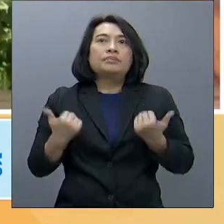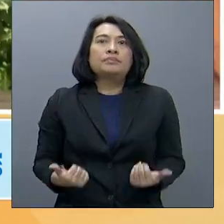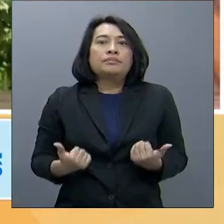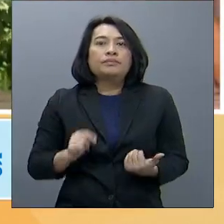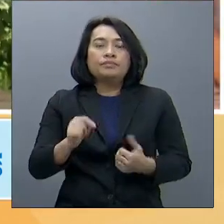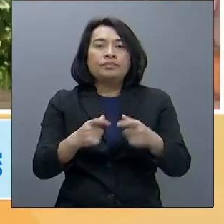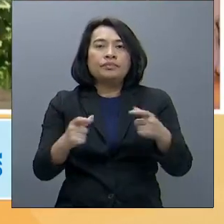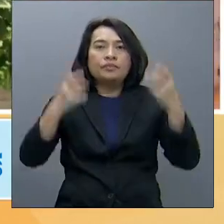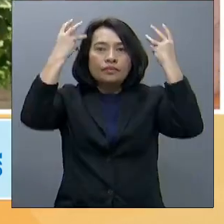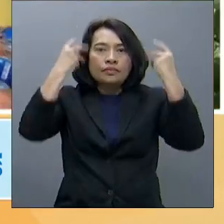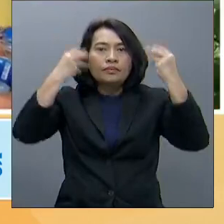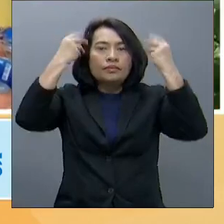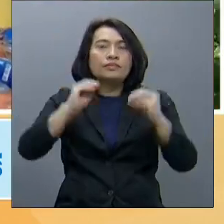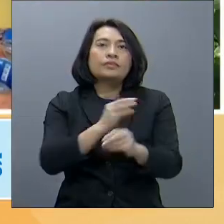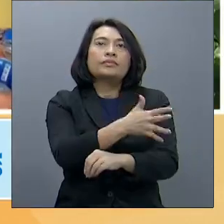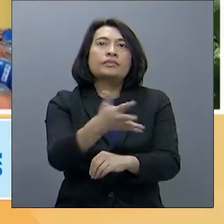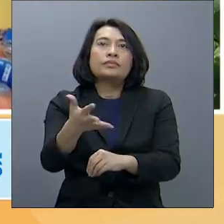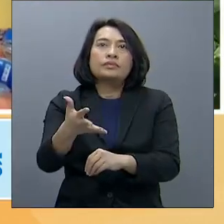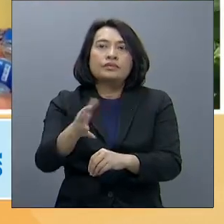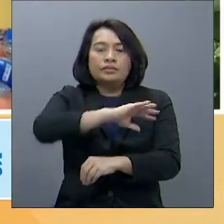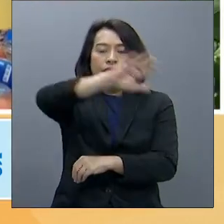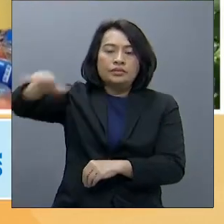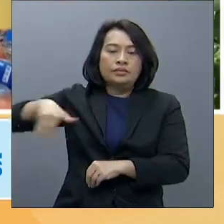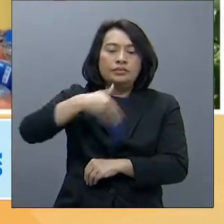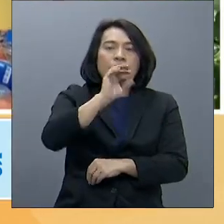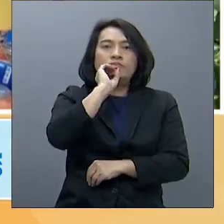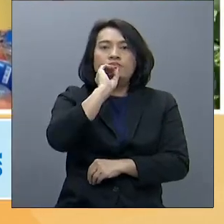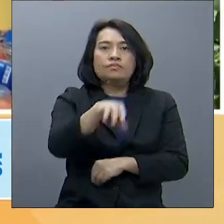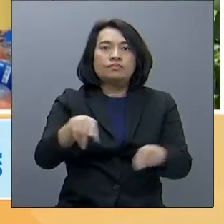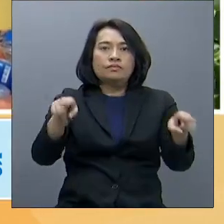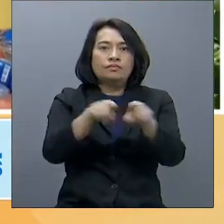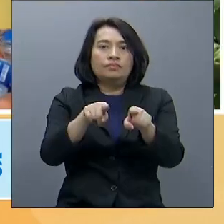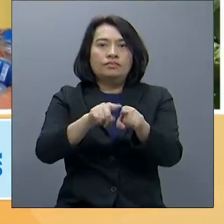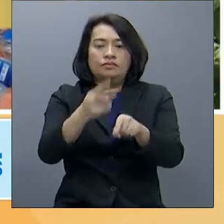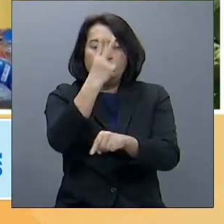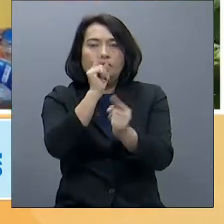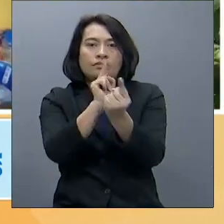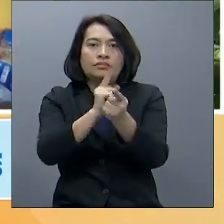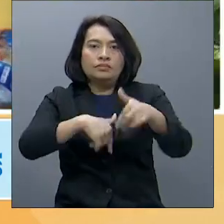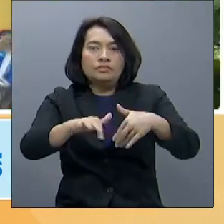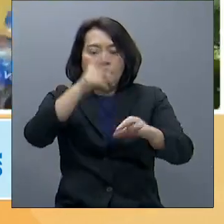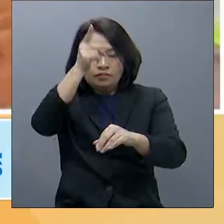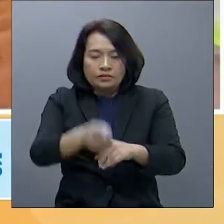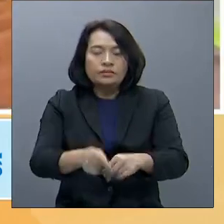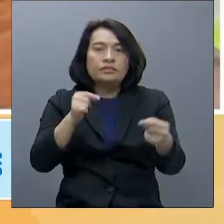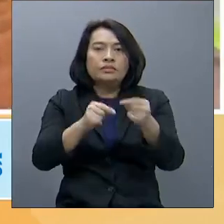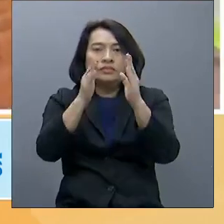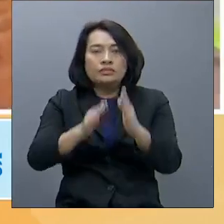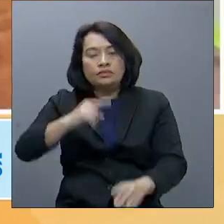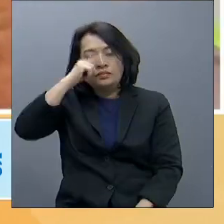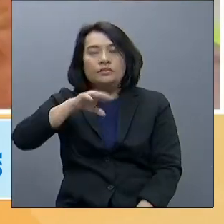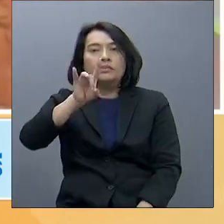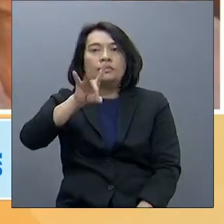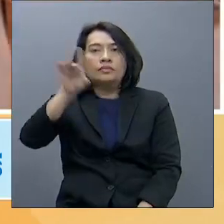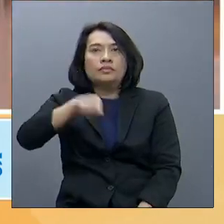ม่มีบัตรประชาชนแต่ทุกคนให้ความคิดเห็นตรงกันว่าเห็นคุณป้าในชุมชนจริงๆและเป็นคนไทย 100%เหมาะส